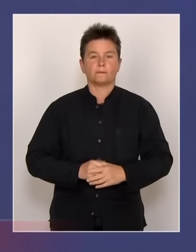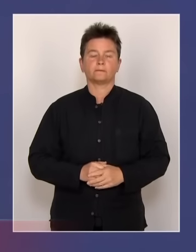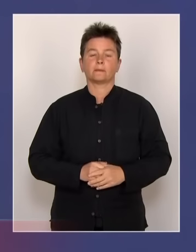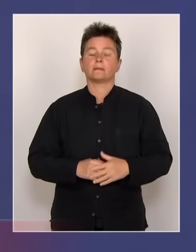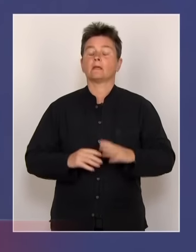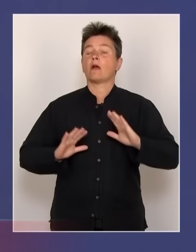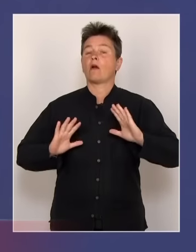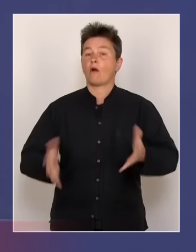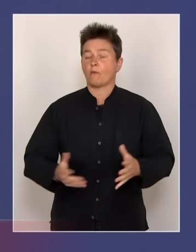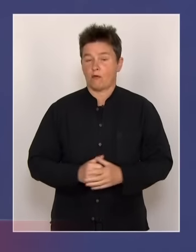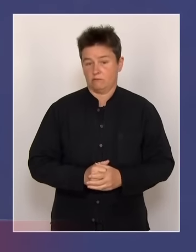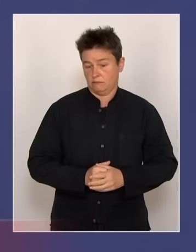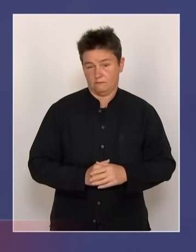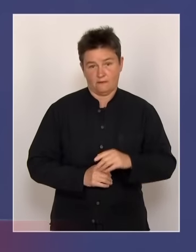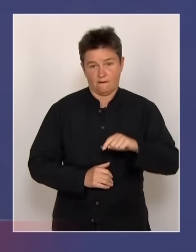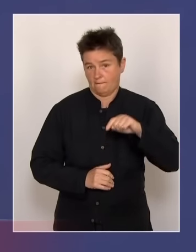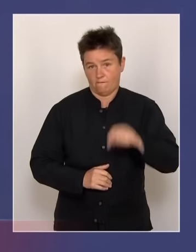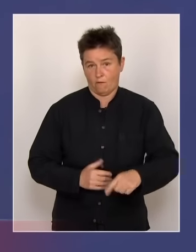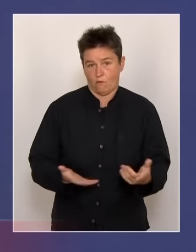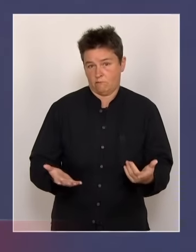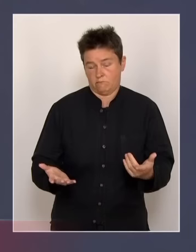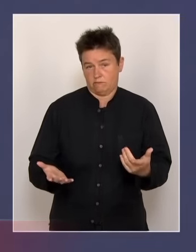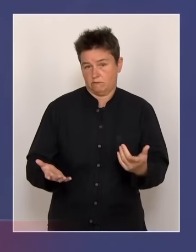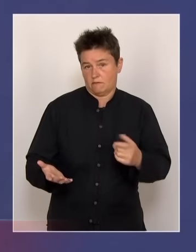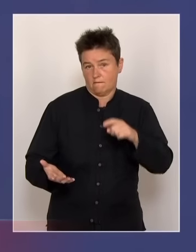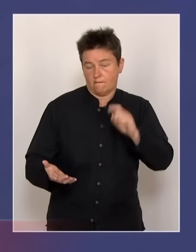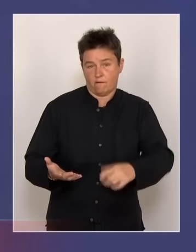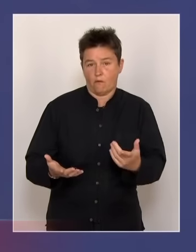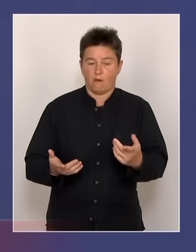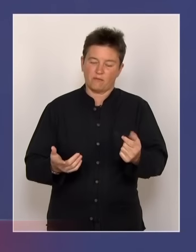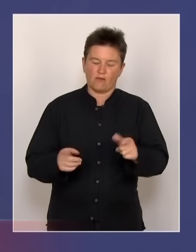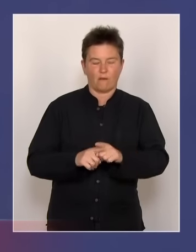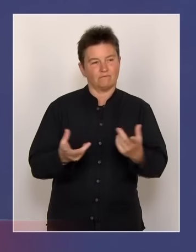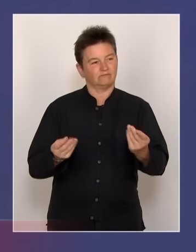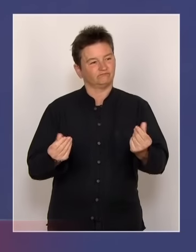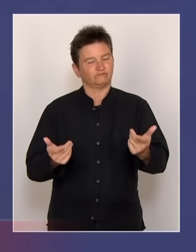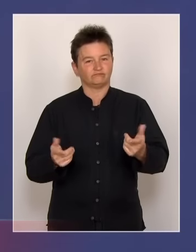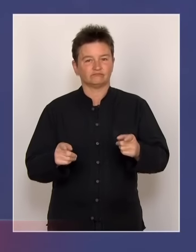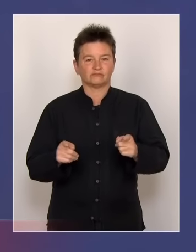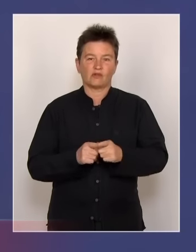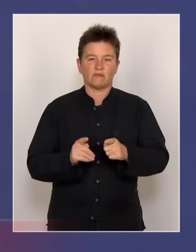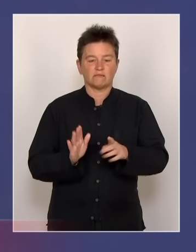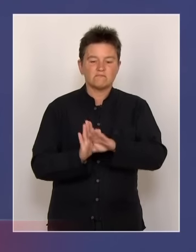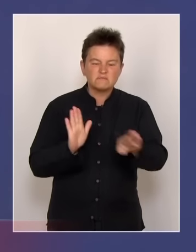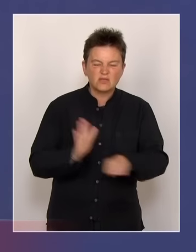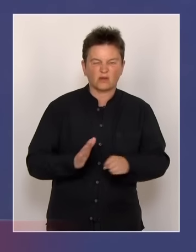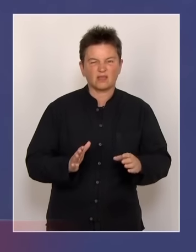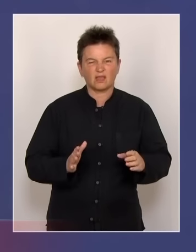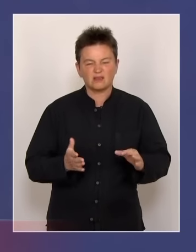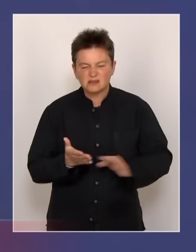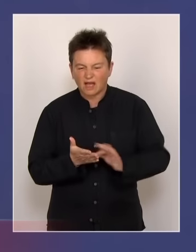Pour ça, il nous faut en quelque sorte sortir d'une forme d'État de minorité stratégique.